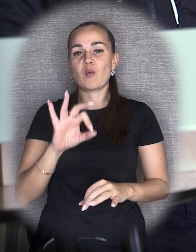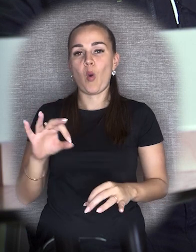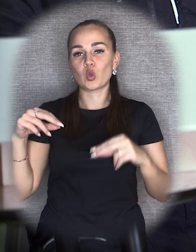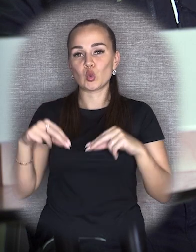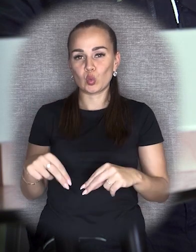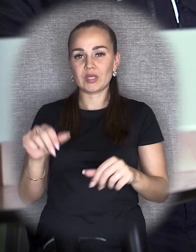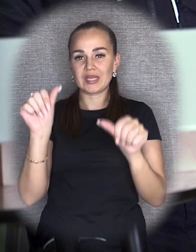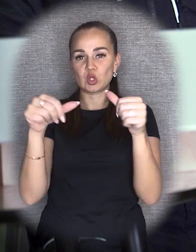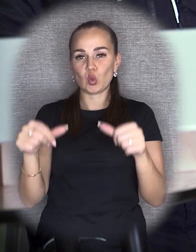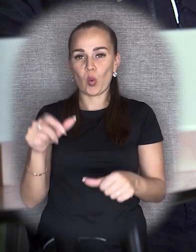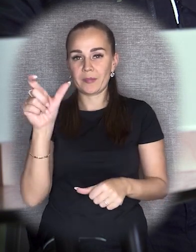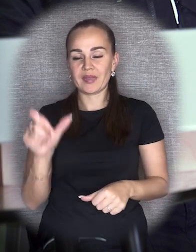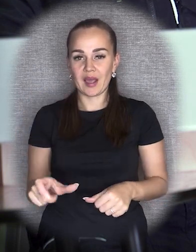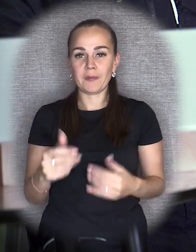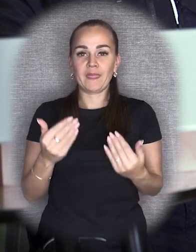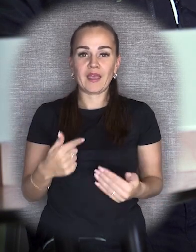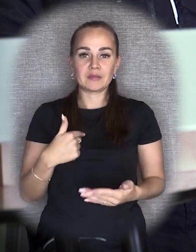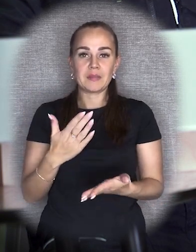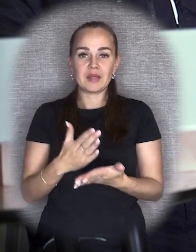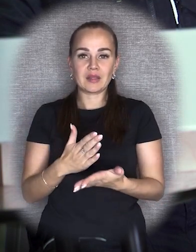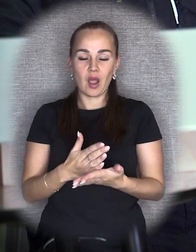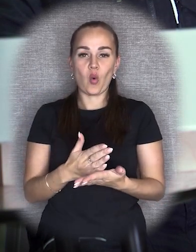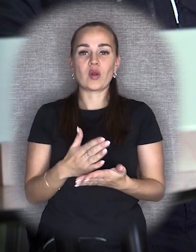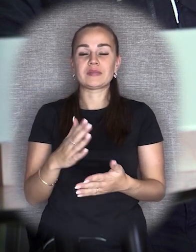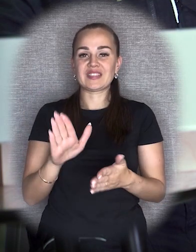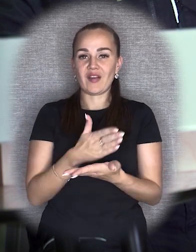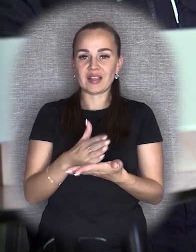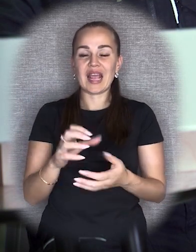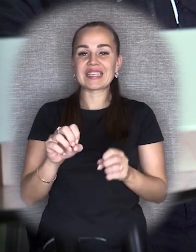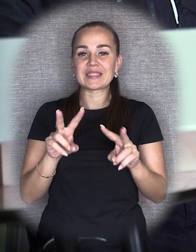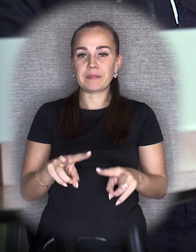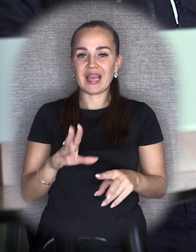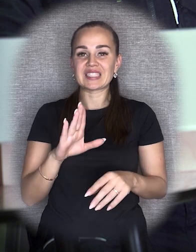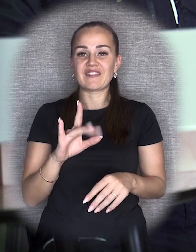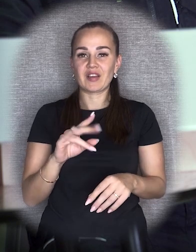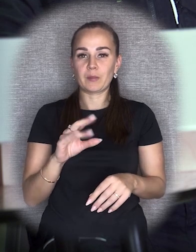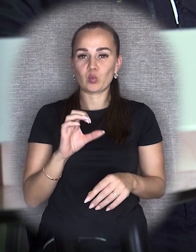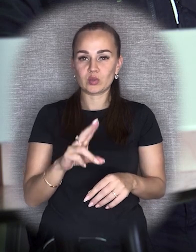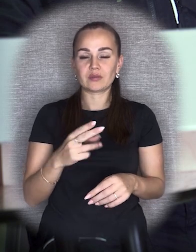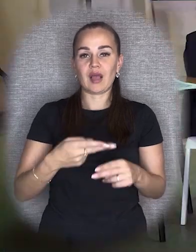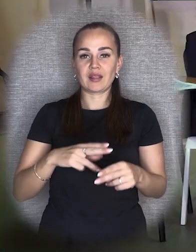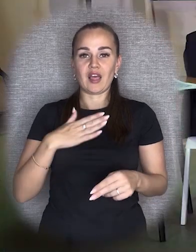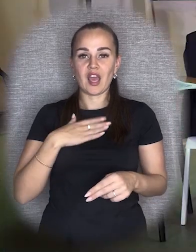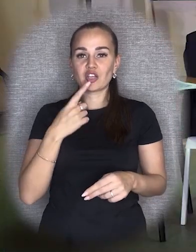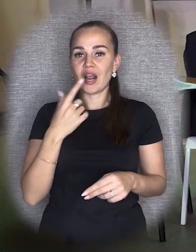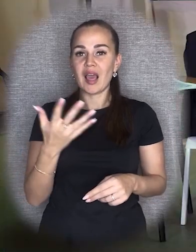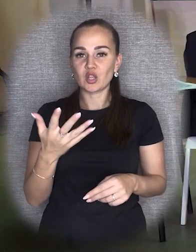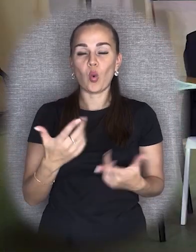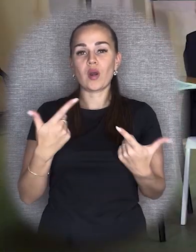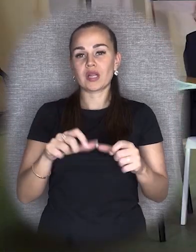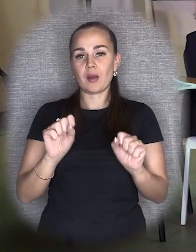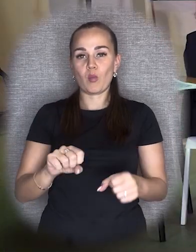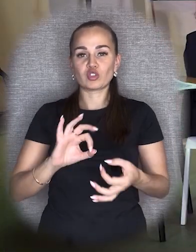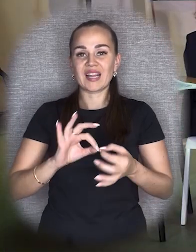мы с вами находимся в разделе, который называется «Спецвыпуск». Это наш лекторий, в котором можно уже